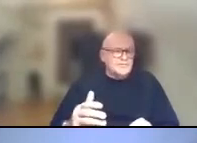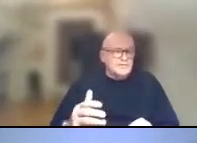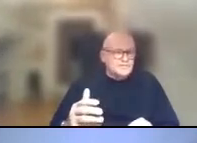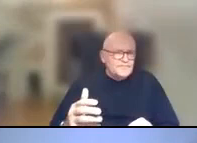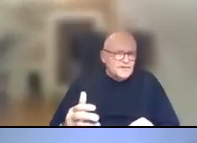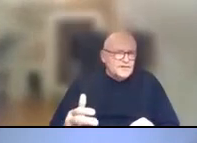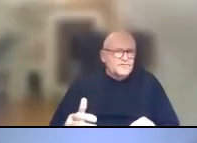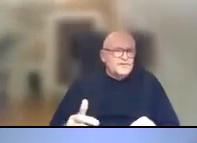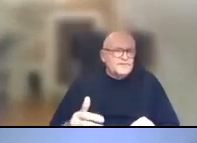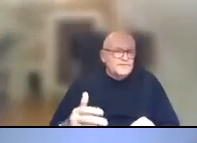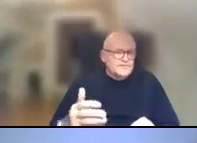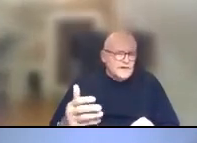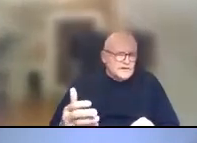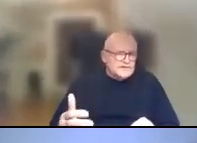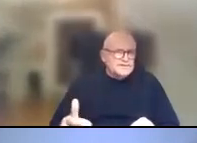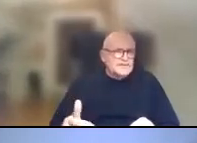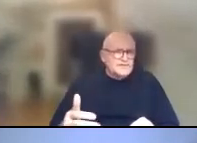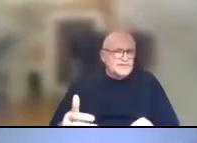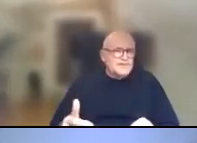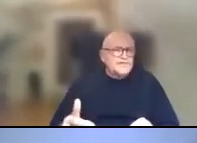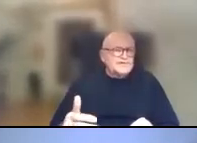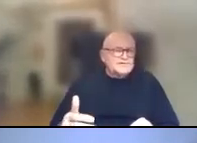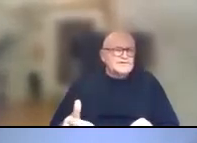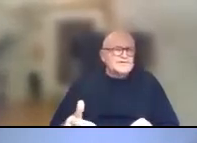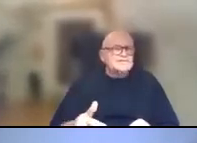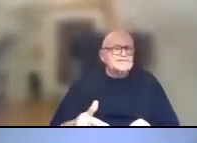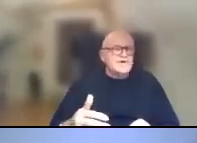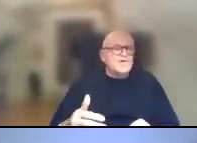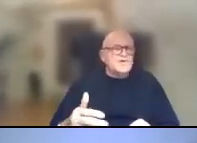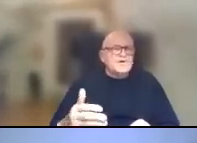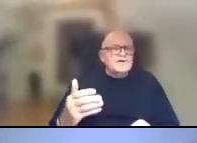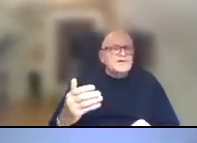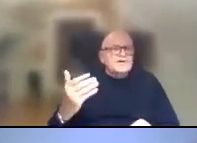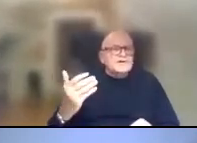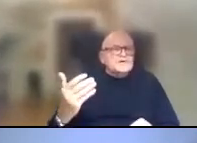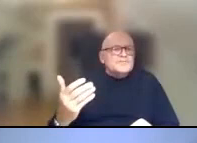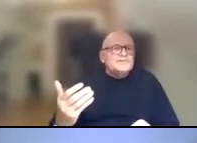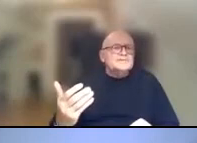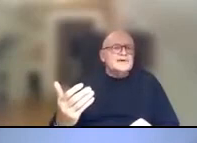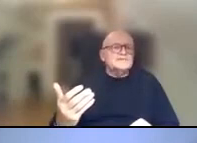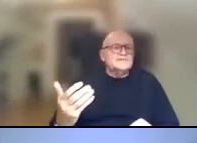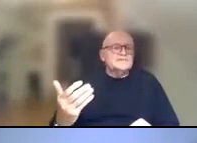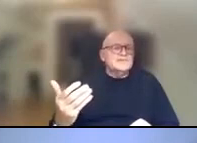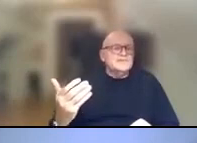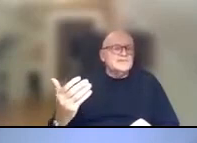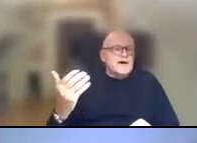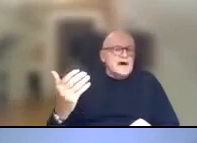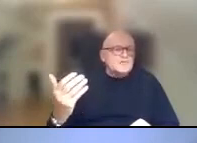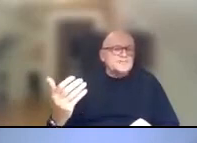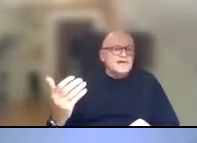Und bitte halten Sie im Hinterkopf, dass dieses auch gespiegelt hat,